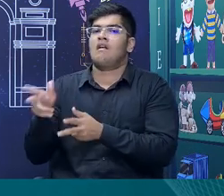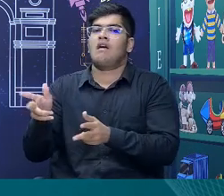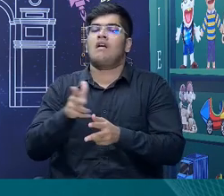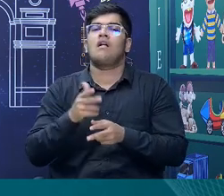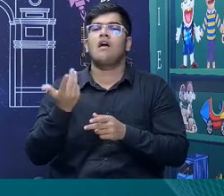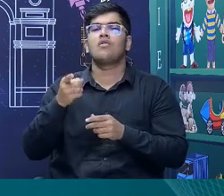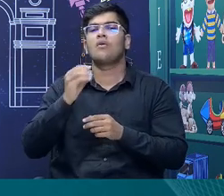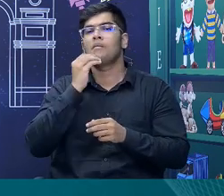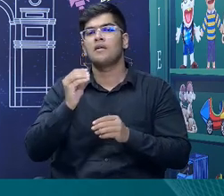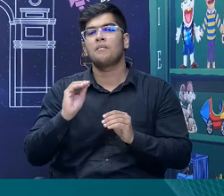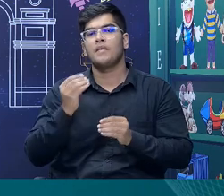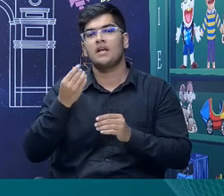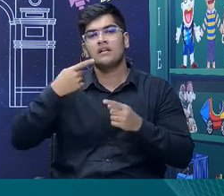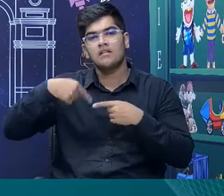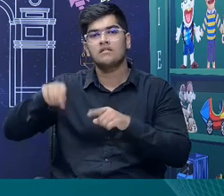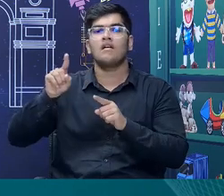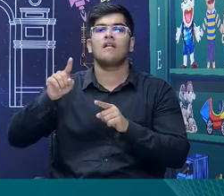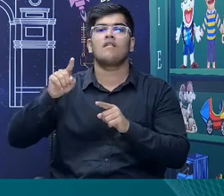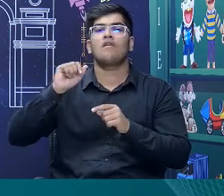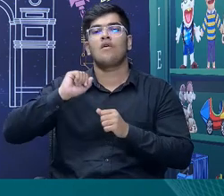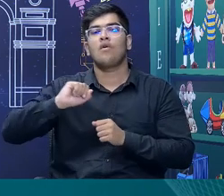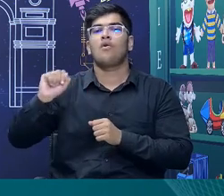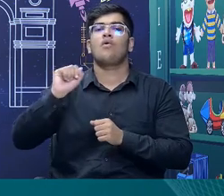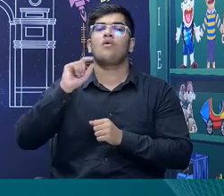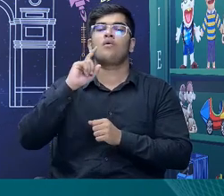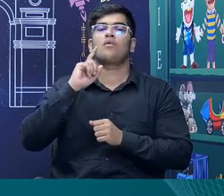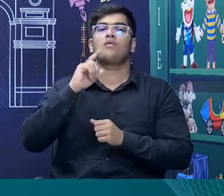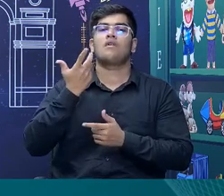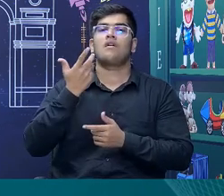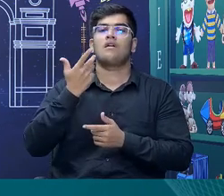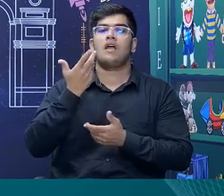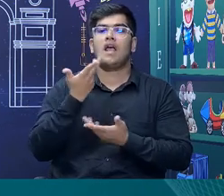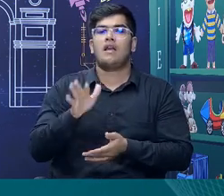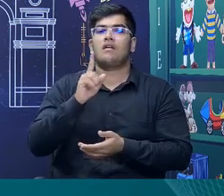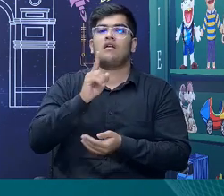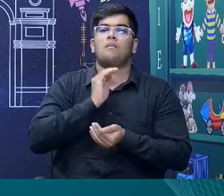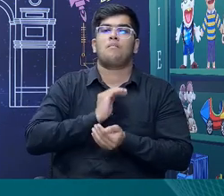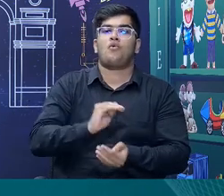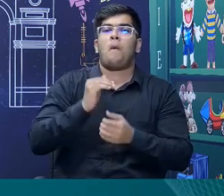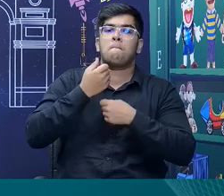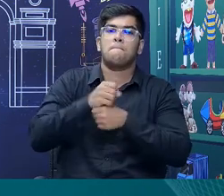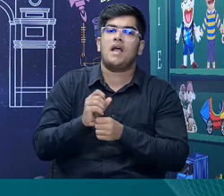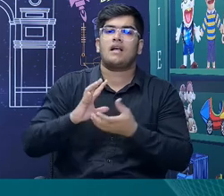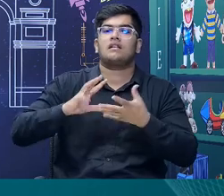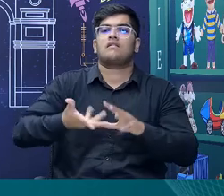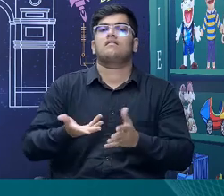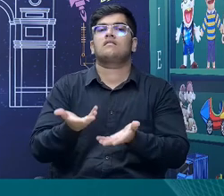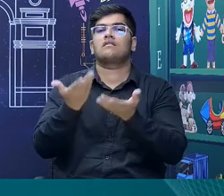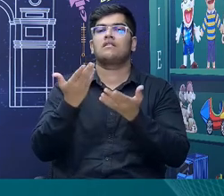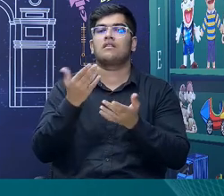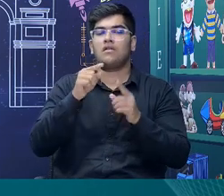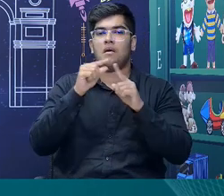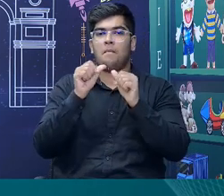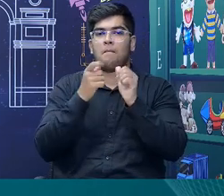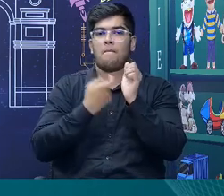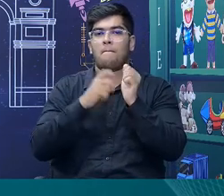क्यों ना आप खुद अपना ही कोई जीव जो है उसको क्रिएट करो तो पार्वती जी ने